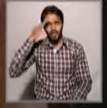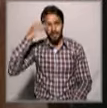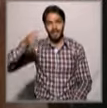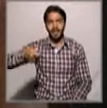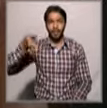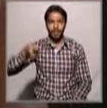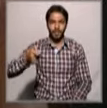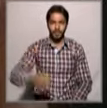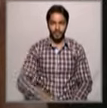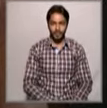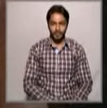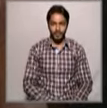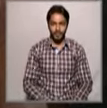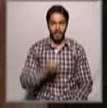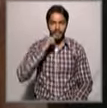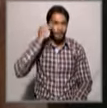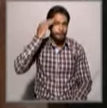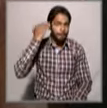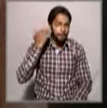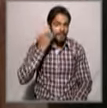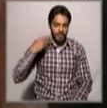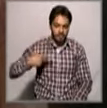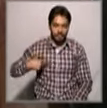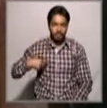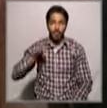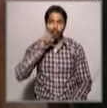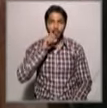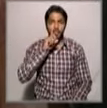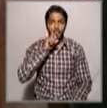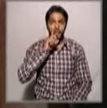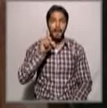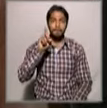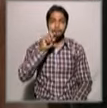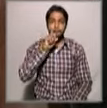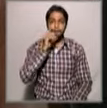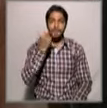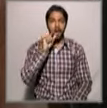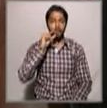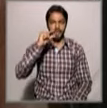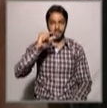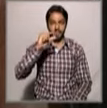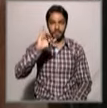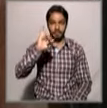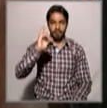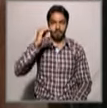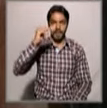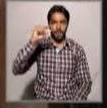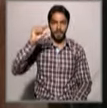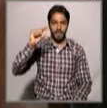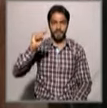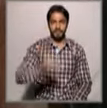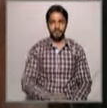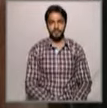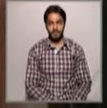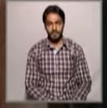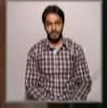يا محمد، السلام عليكم. وعليكم السلام ورحمة الله وبركاته، أهلا مرحبا، تفضلي. الأستاذ أحمد. نعم. لو سمحت